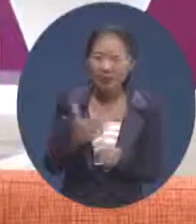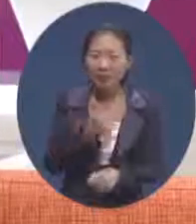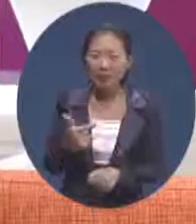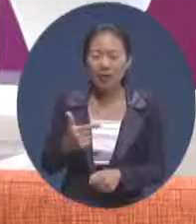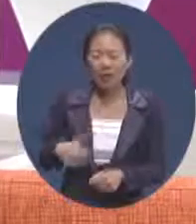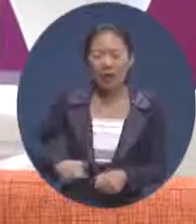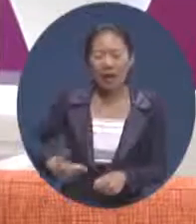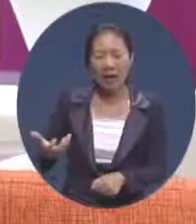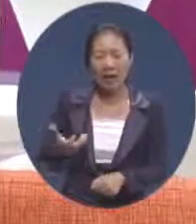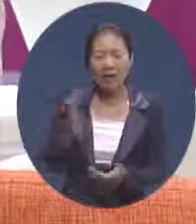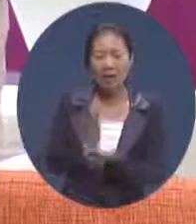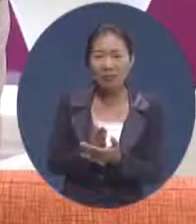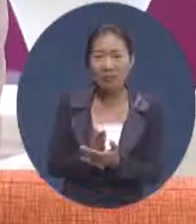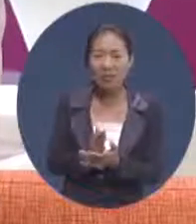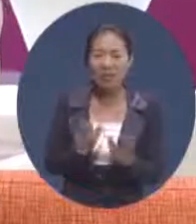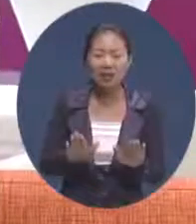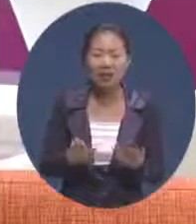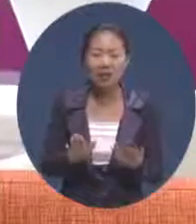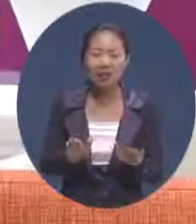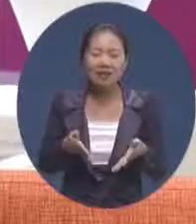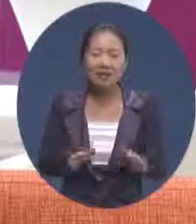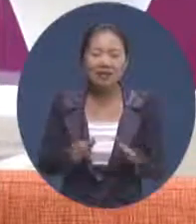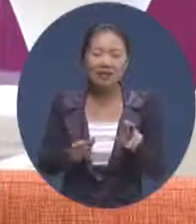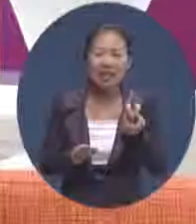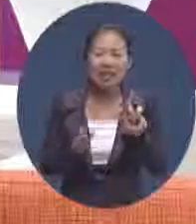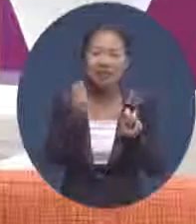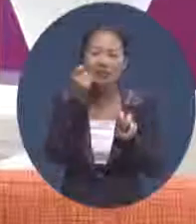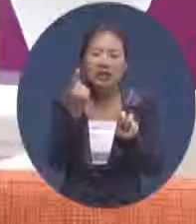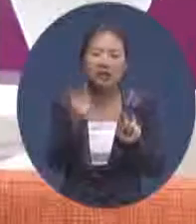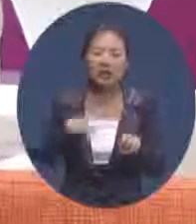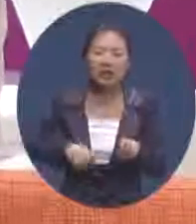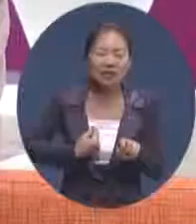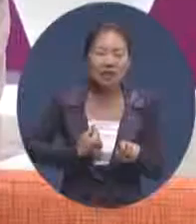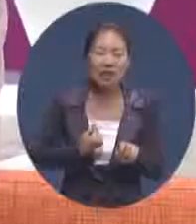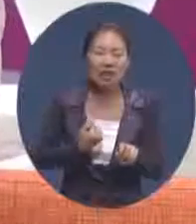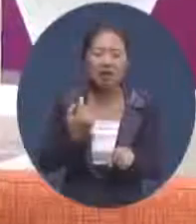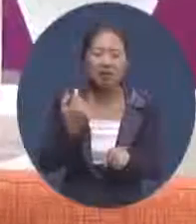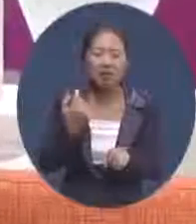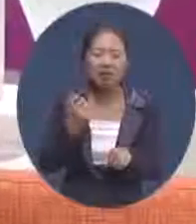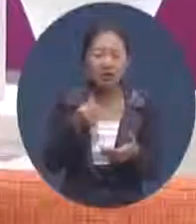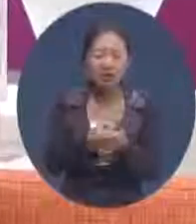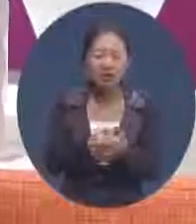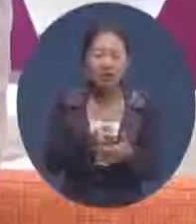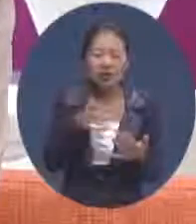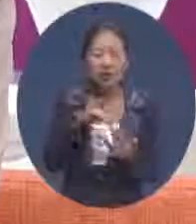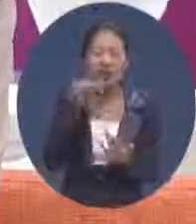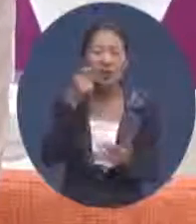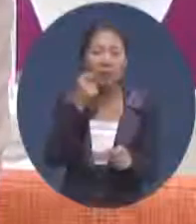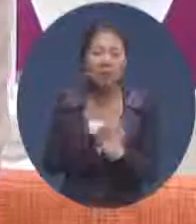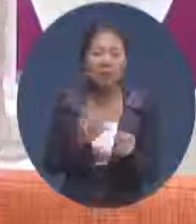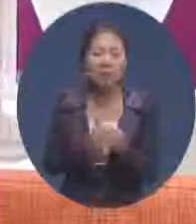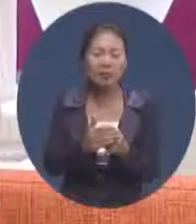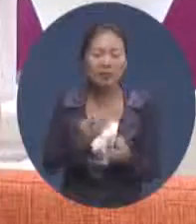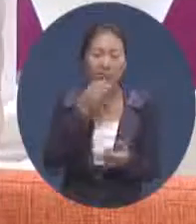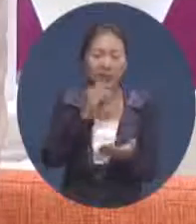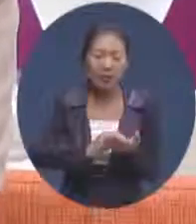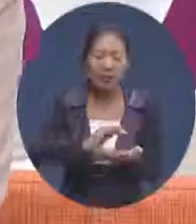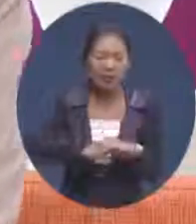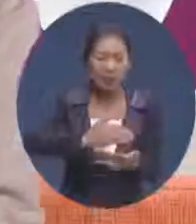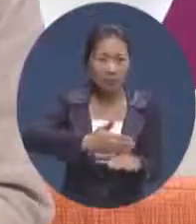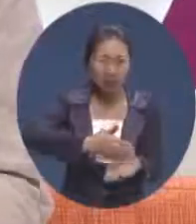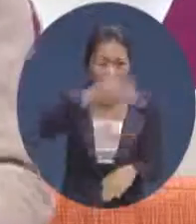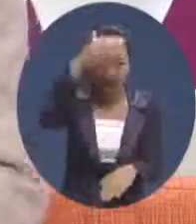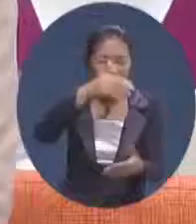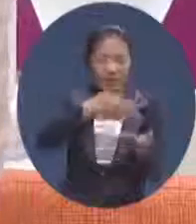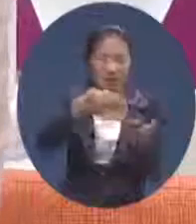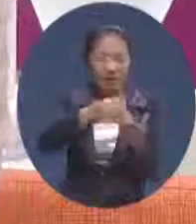심란해하실 필요는 없어요. 20개월은 자기가 스스로 결정, 선택, 책임질 나이가 아니에요. 그래서 애가 벽에 그리는 걸 좋아한다면 지금도